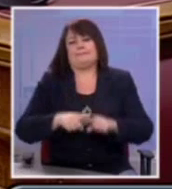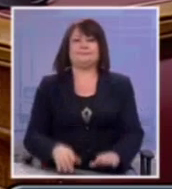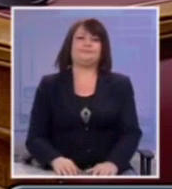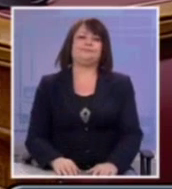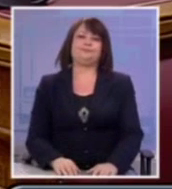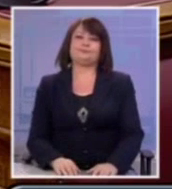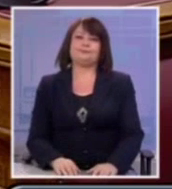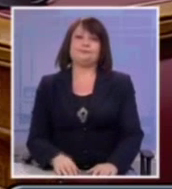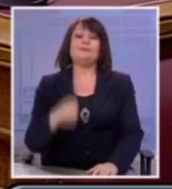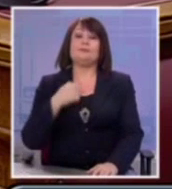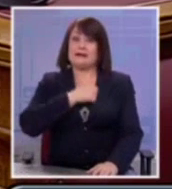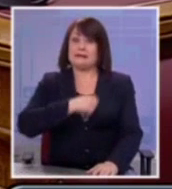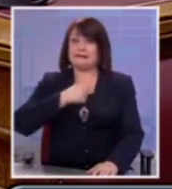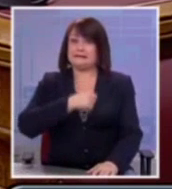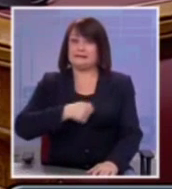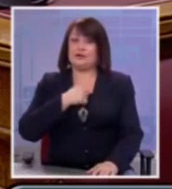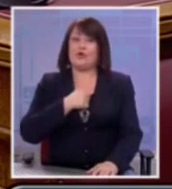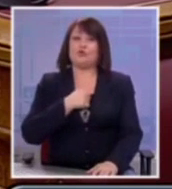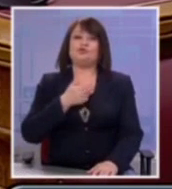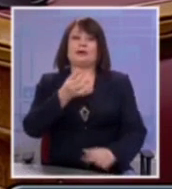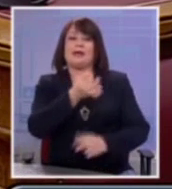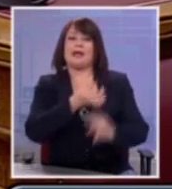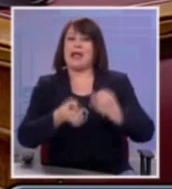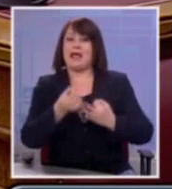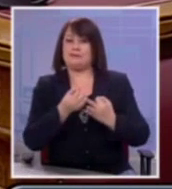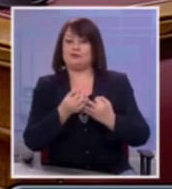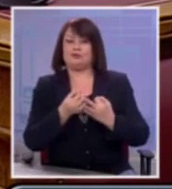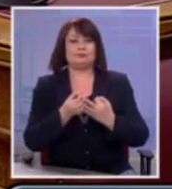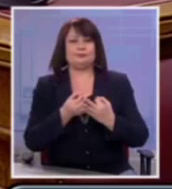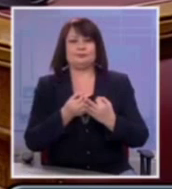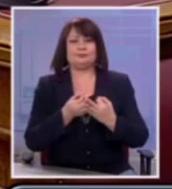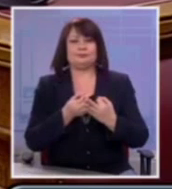Δυστυχώς όμως αυτή η άποψη που